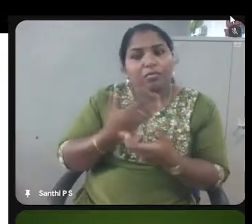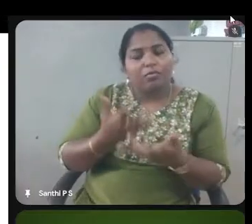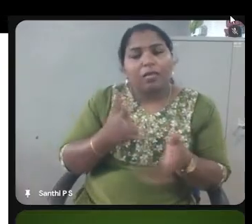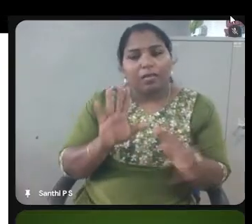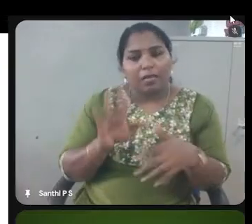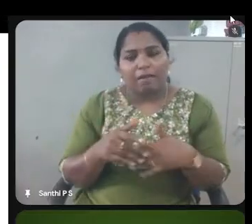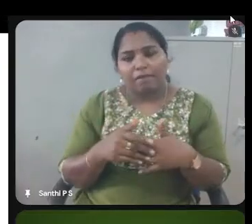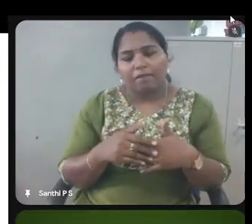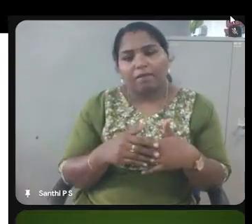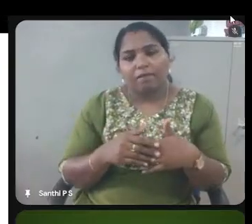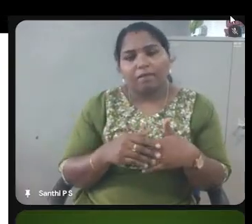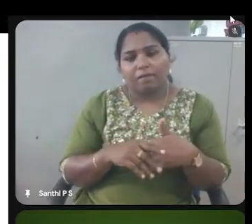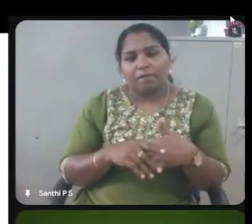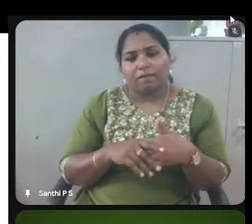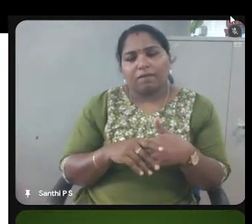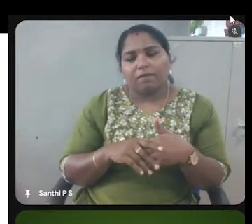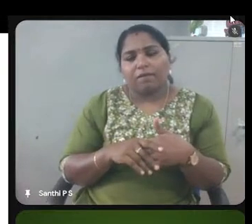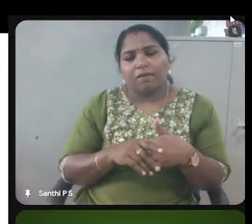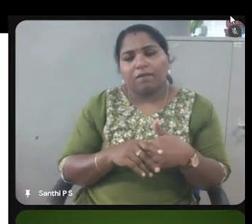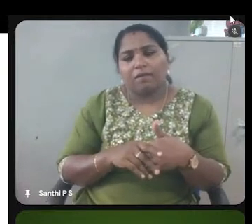അതുപോലെ ഒരു